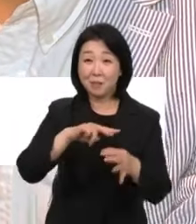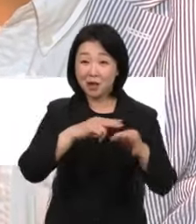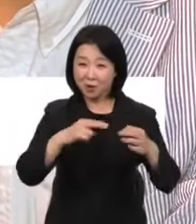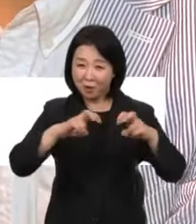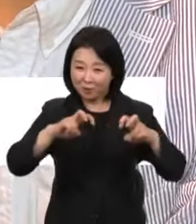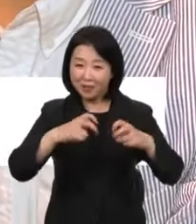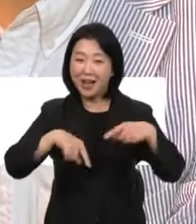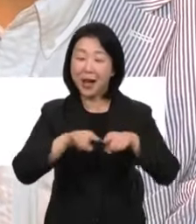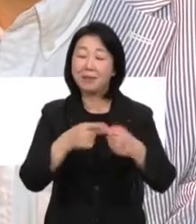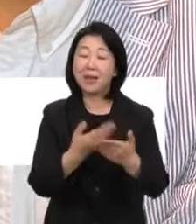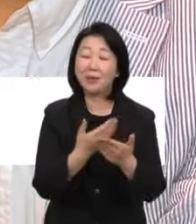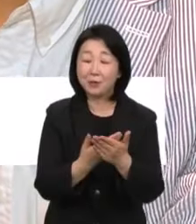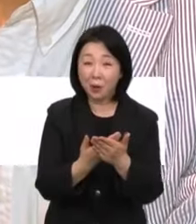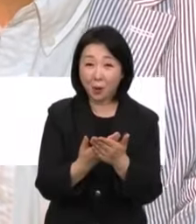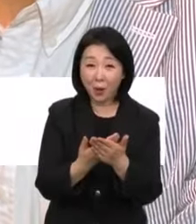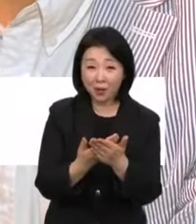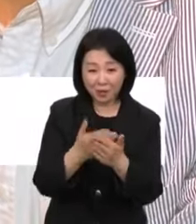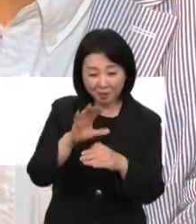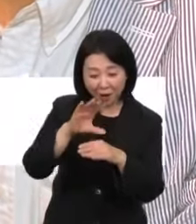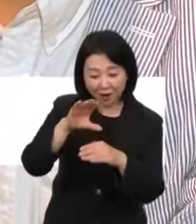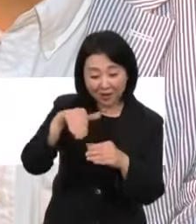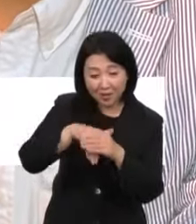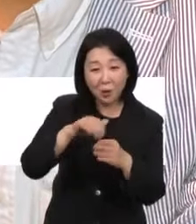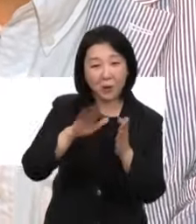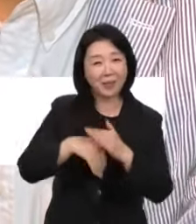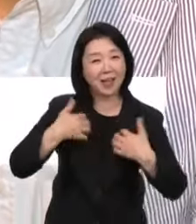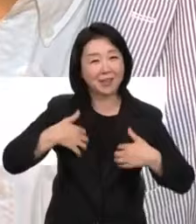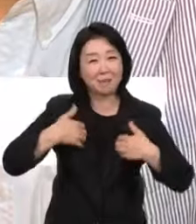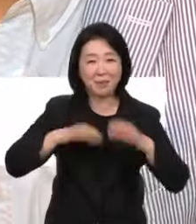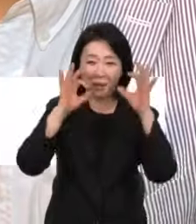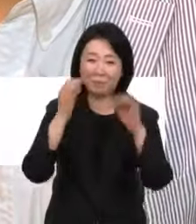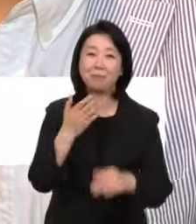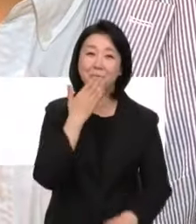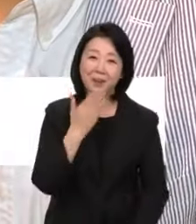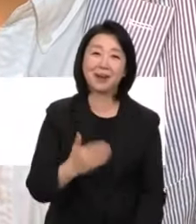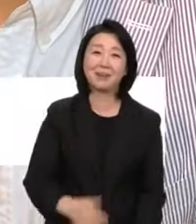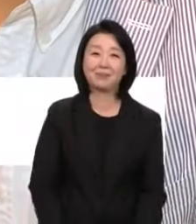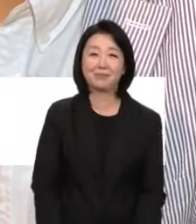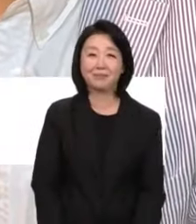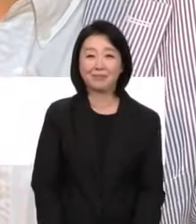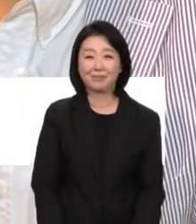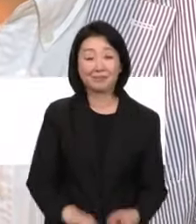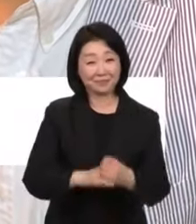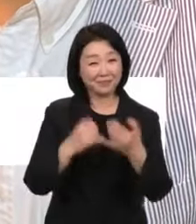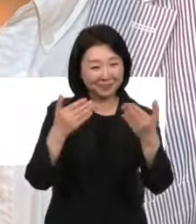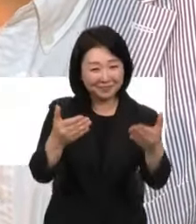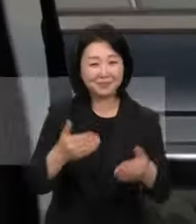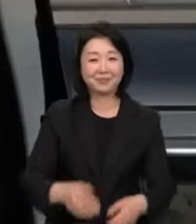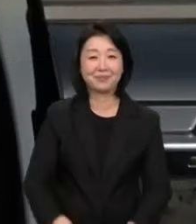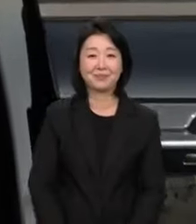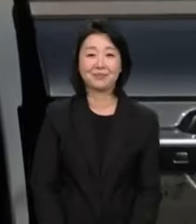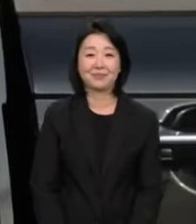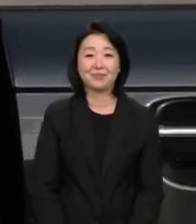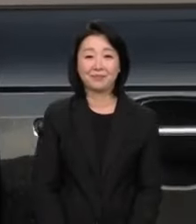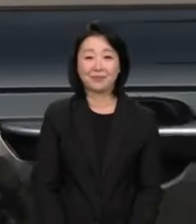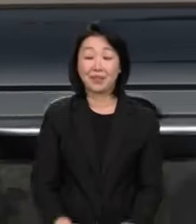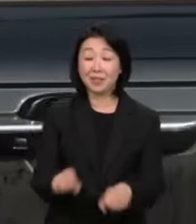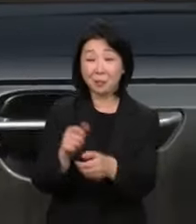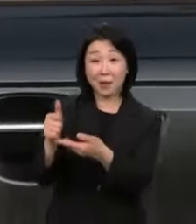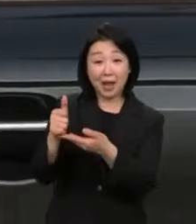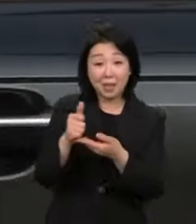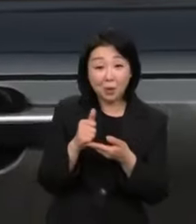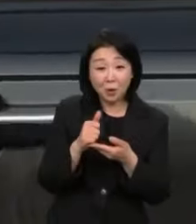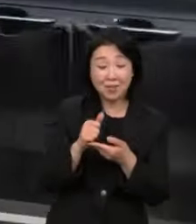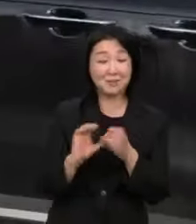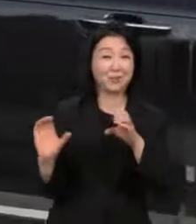주시면 이번 총선 그 어느 콘텐츠보다 재밌게 저희가 보여드릴 수 있다는 거 약속드리겠습니다. 특별한 손님 한